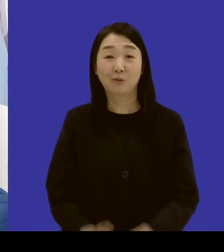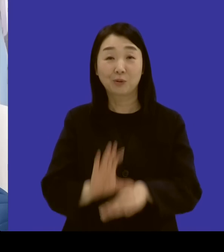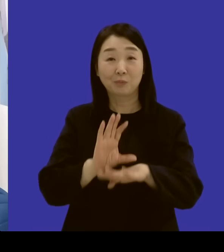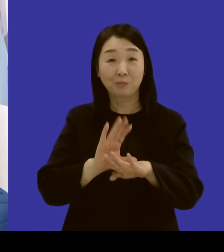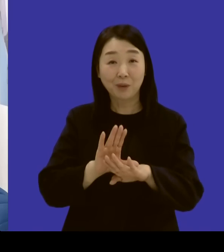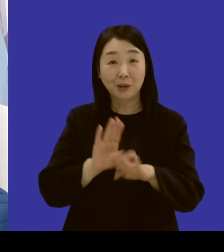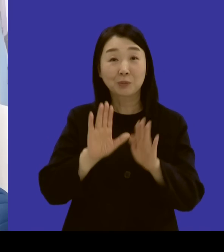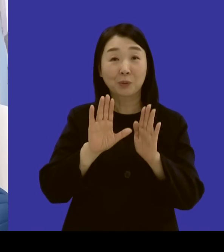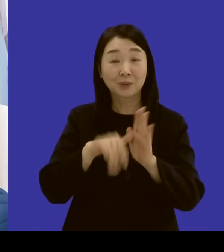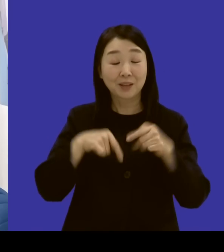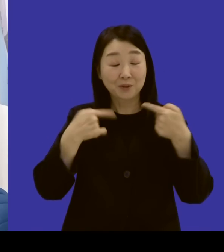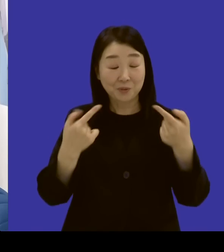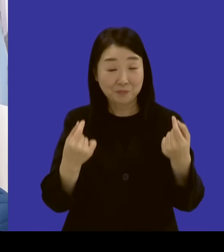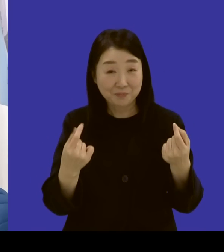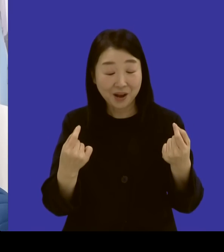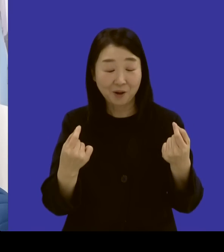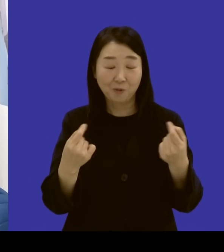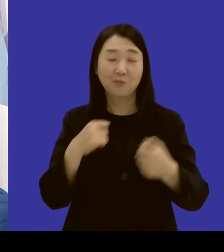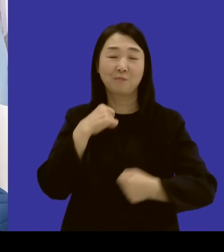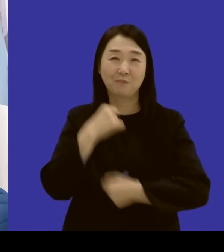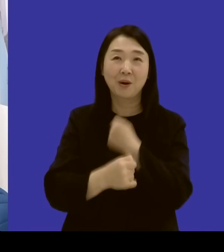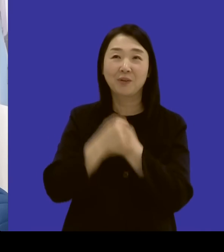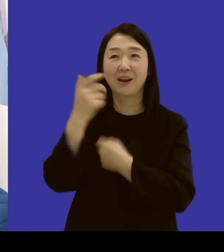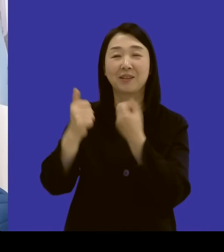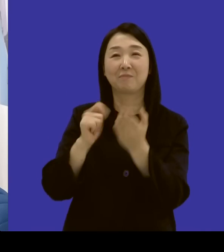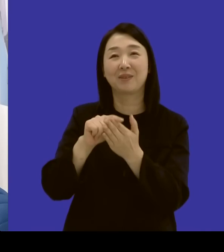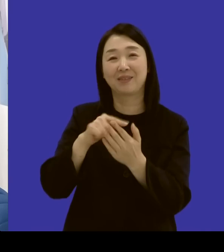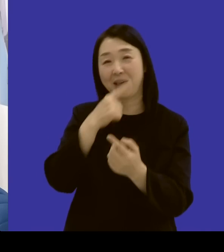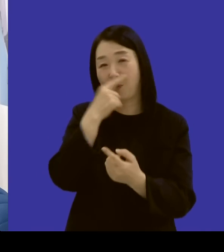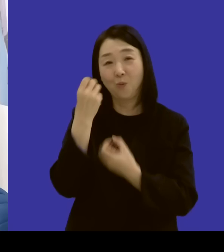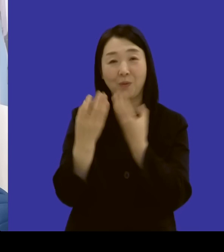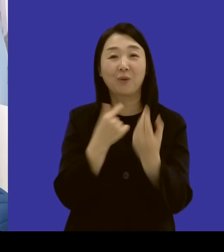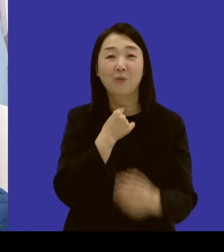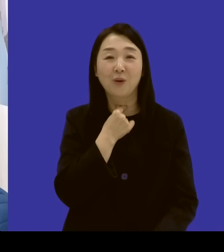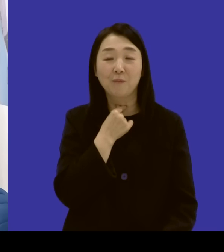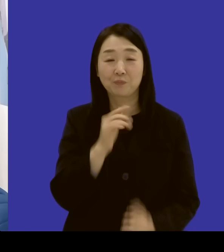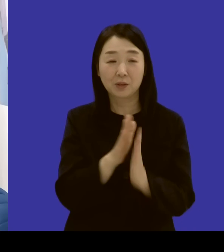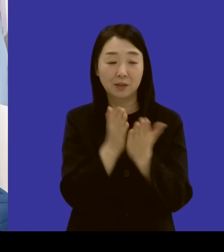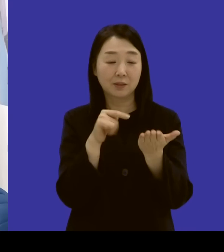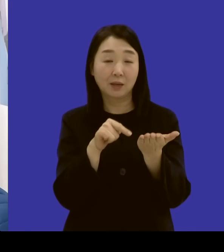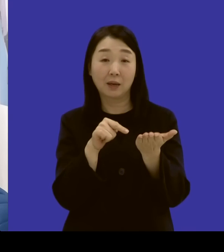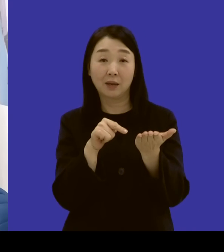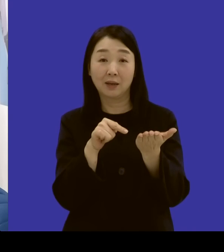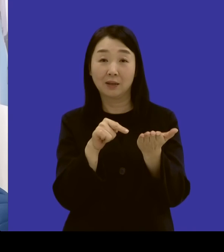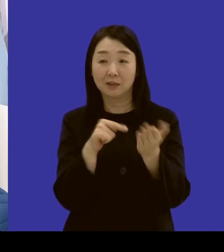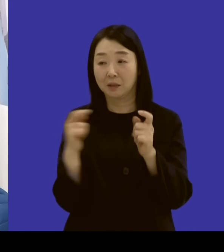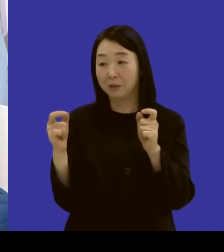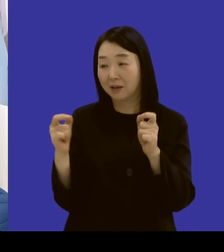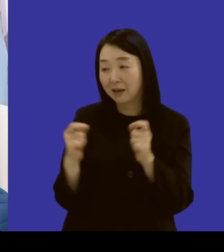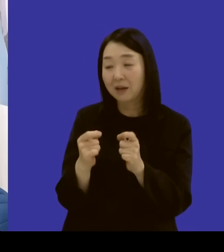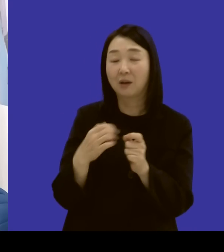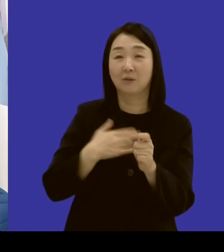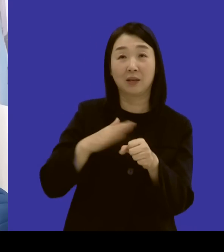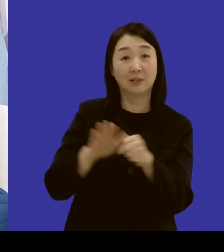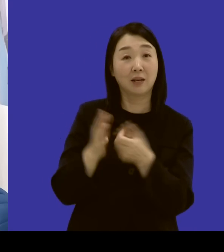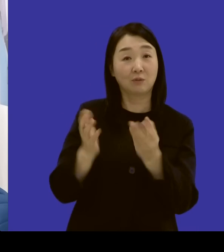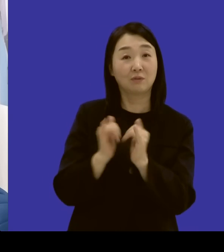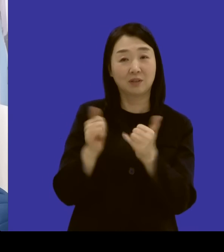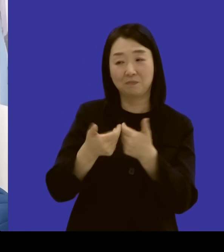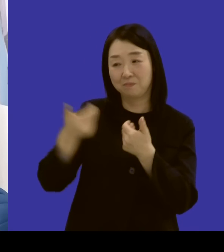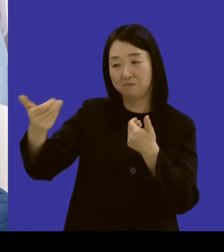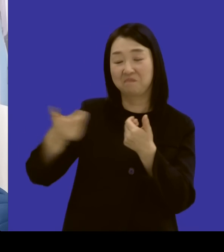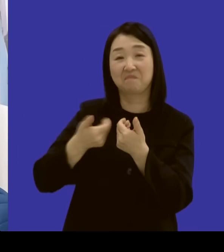나와서는 그냥 마음껏 사실은 이 책은 제가 많은 옆에 정말 가까운 저를 사랑해준 분들을